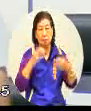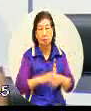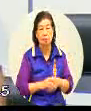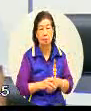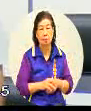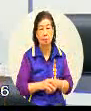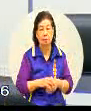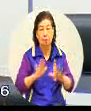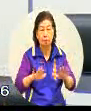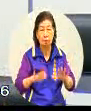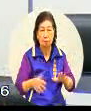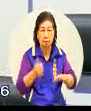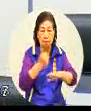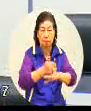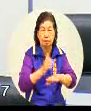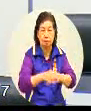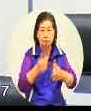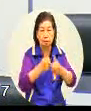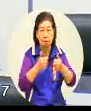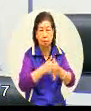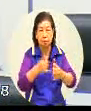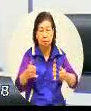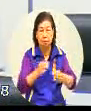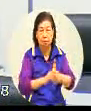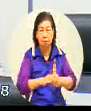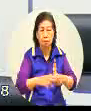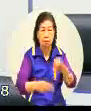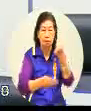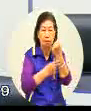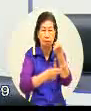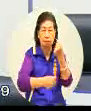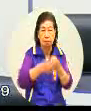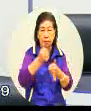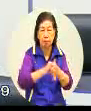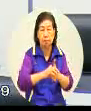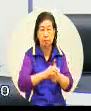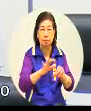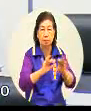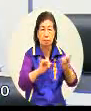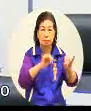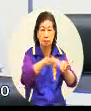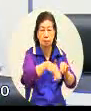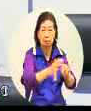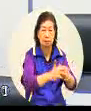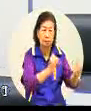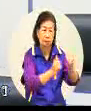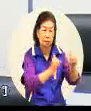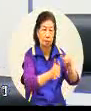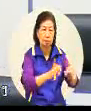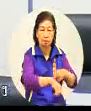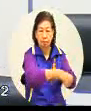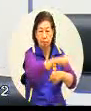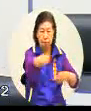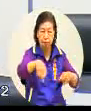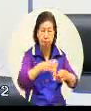的我议员，现任的诶里长，地方的人吼，拢总爱负责任。啊，后代的即代人都